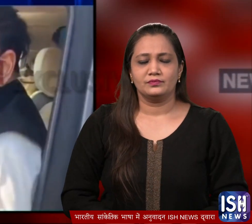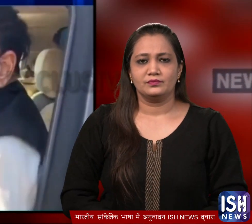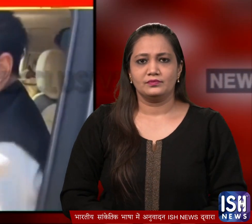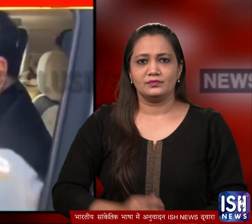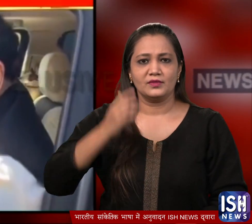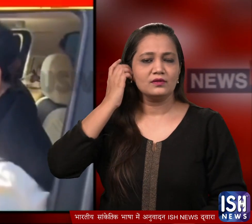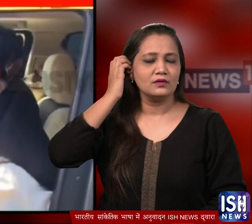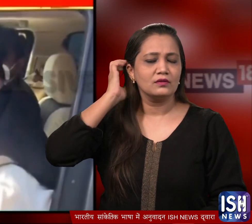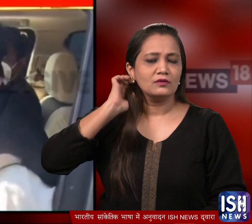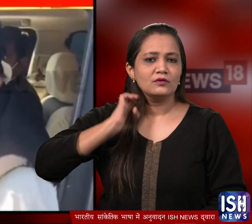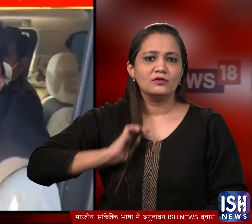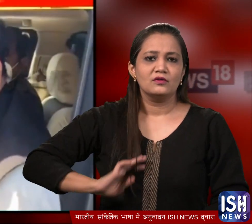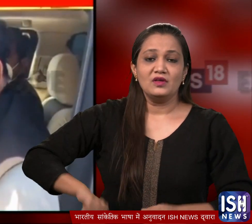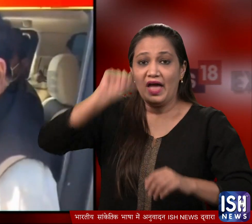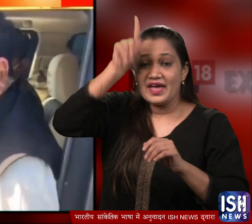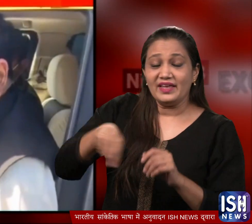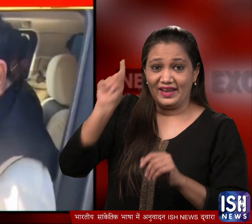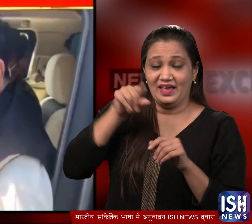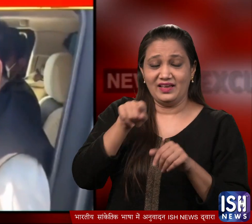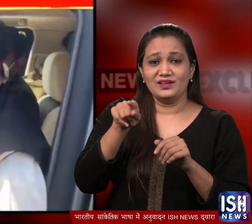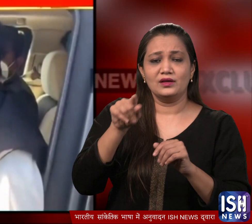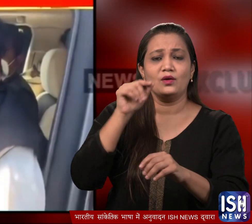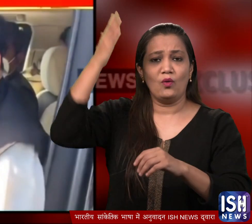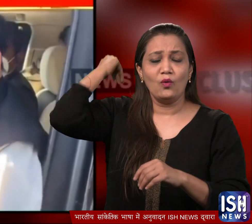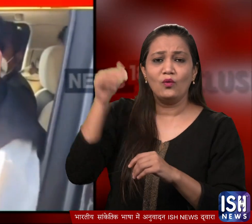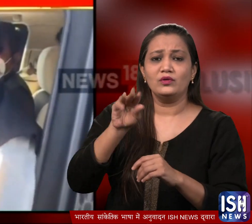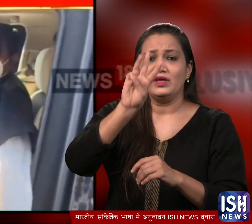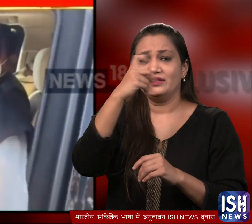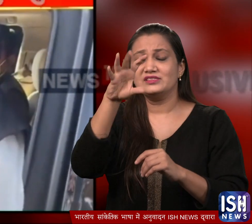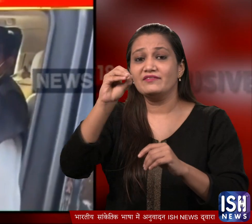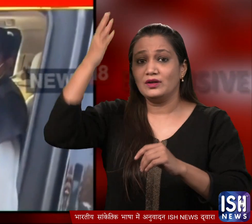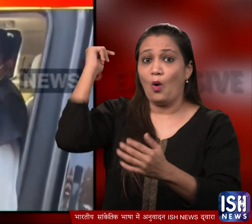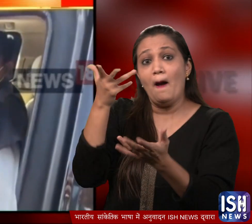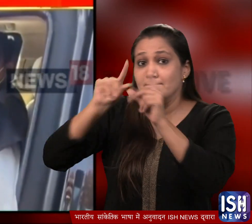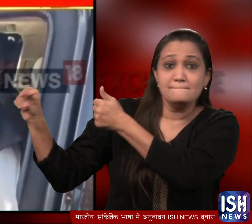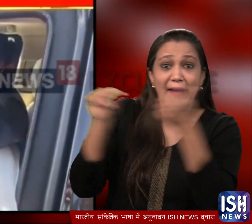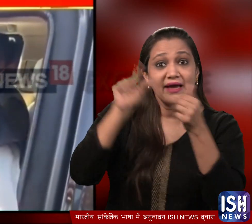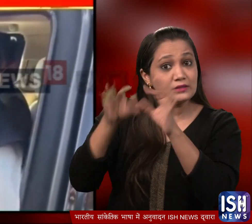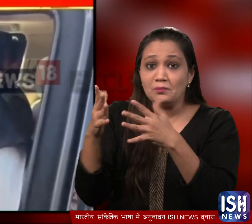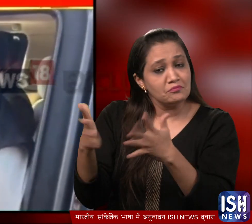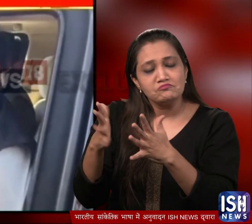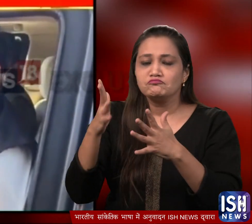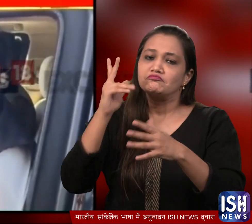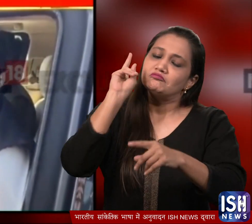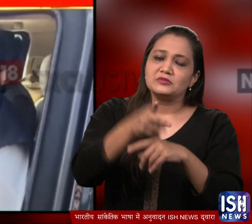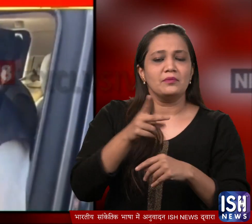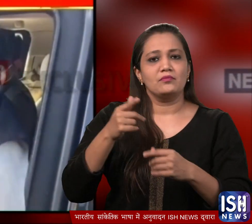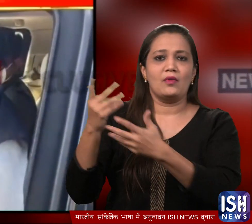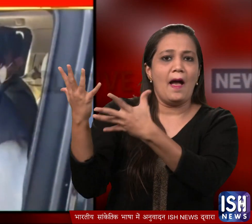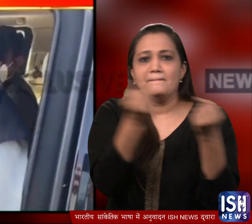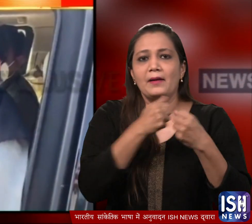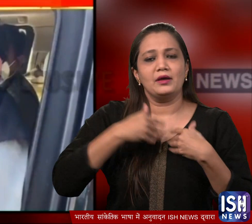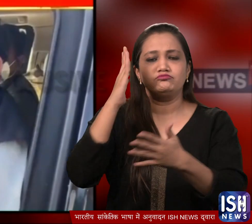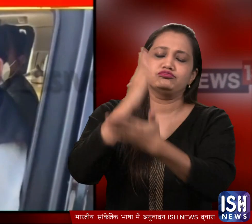कर दिया कि वो इंडिया का जब तक कि वो पुरानी 370 की सूरत हाल बहाल नहीं करता उस वक्त तक